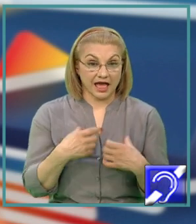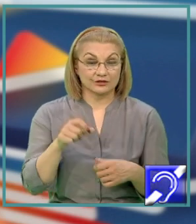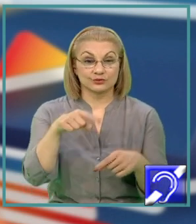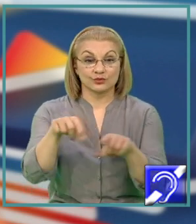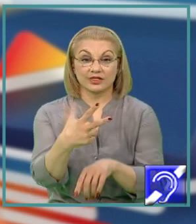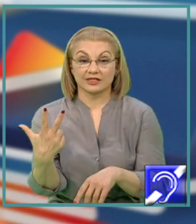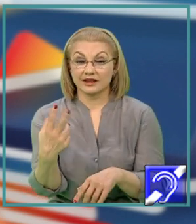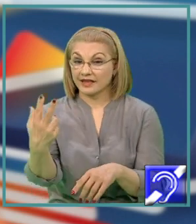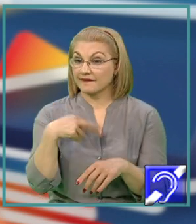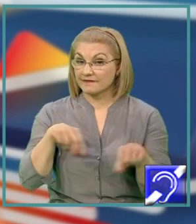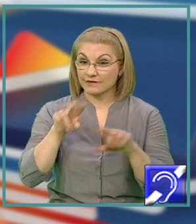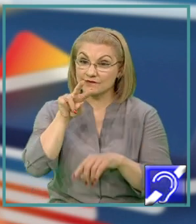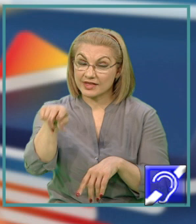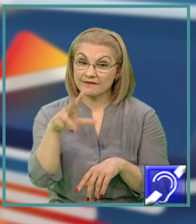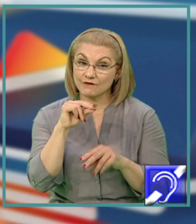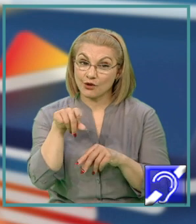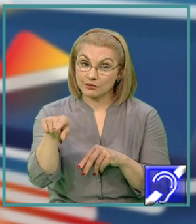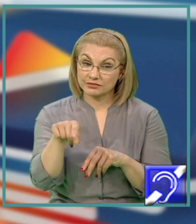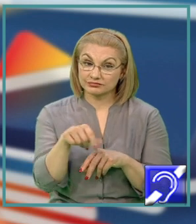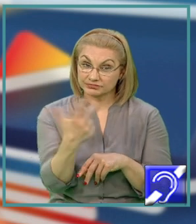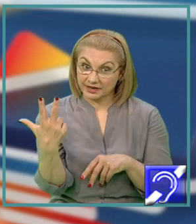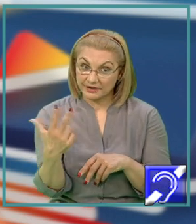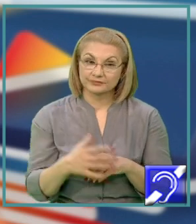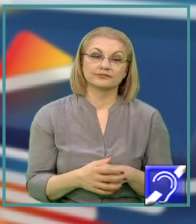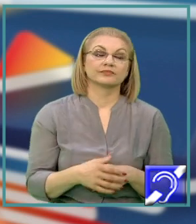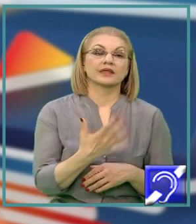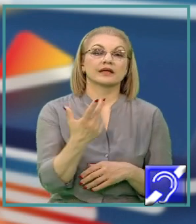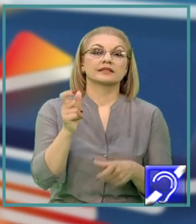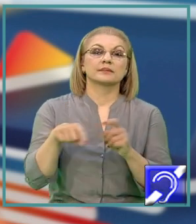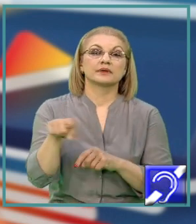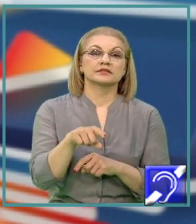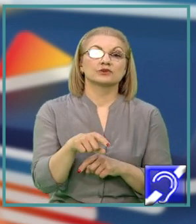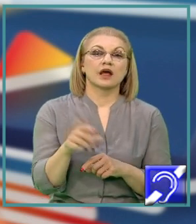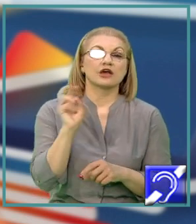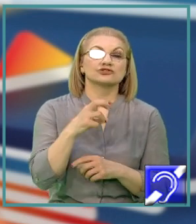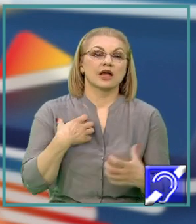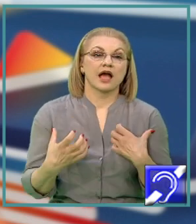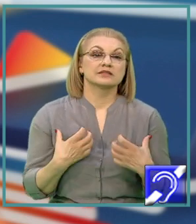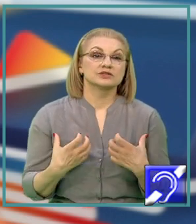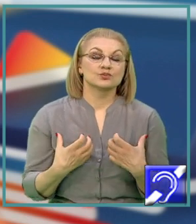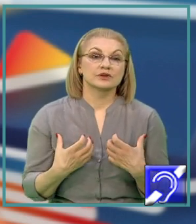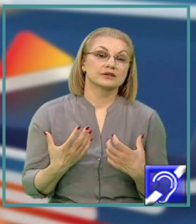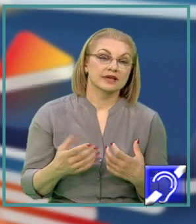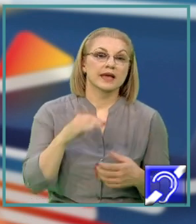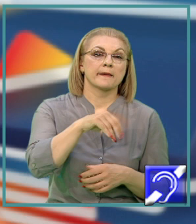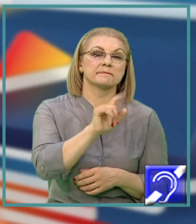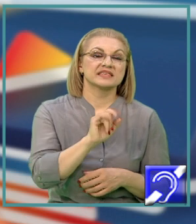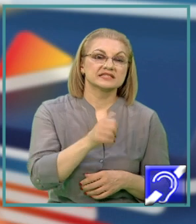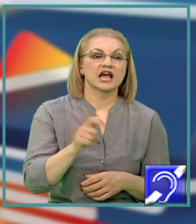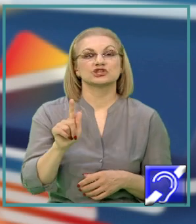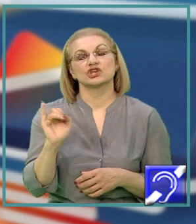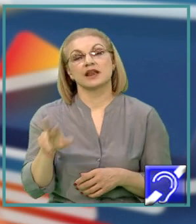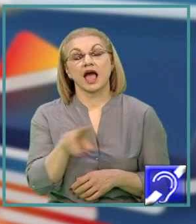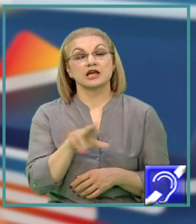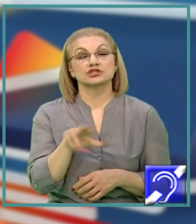i-am auzit vorbind. Câte personaje asistă la acțiune? Miza și Gena. Ele sunt surori vitrege, așa am înțeles